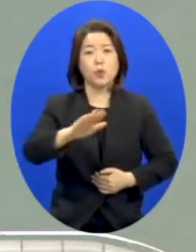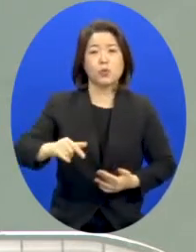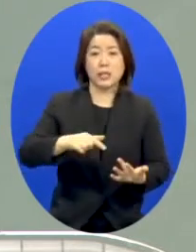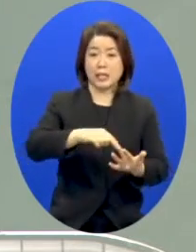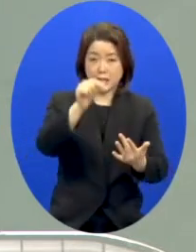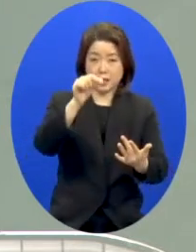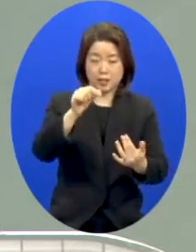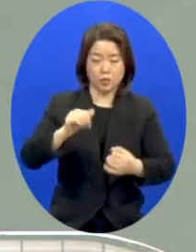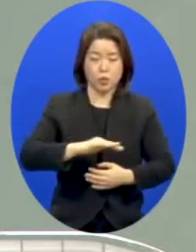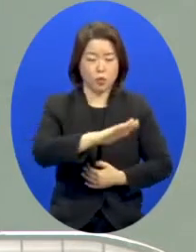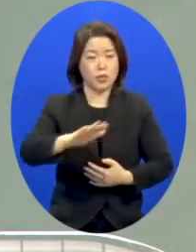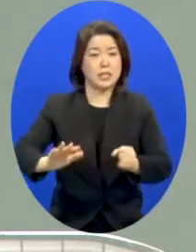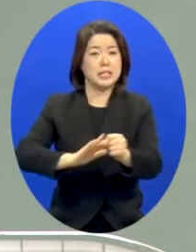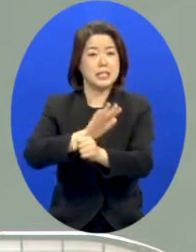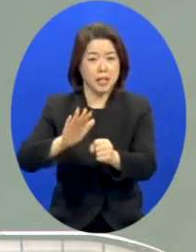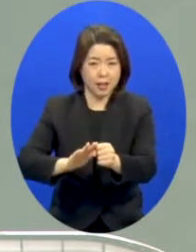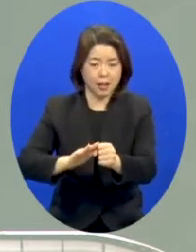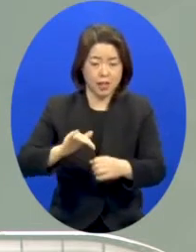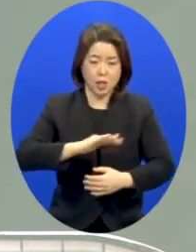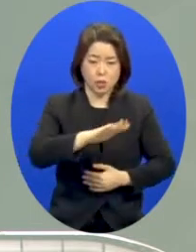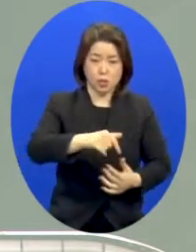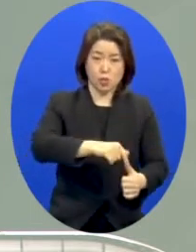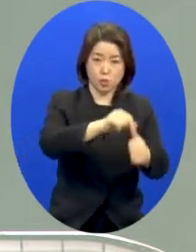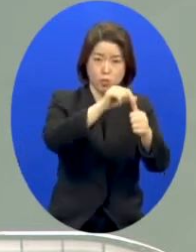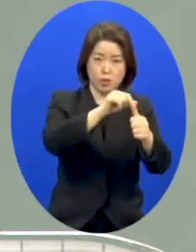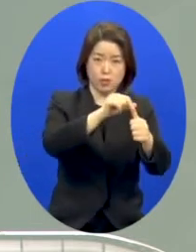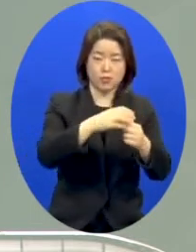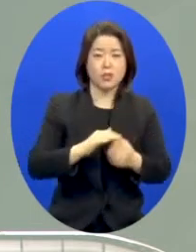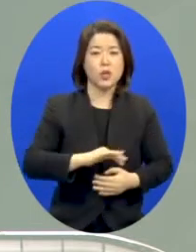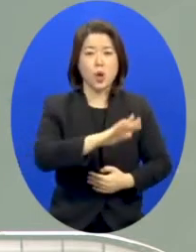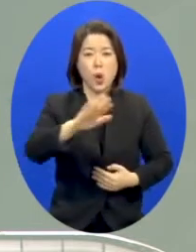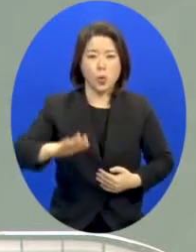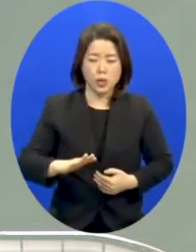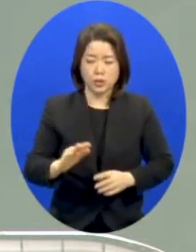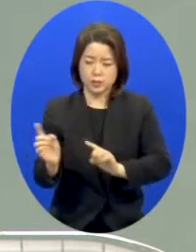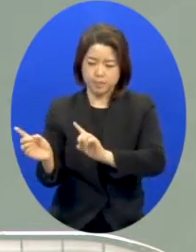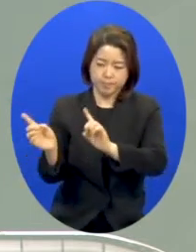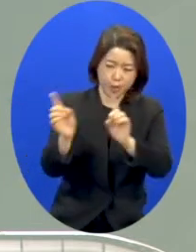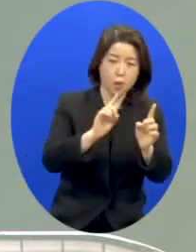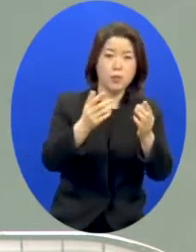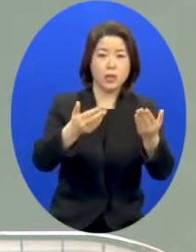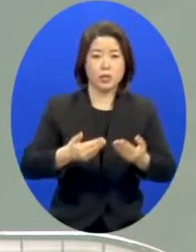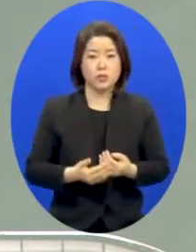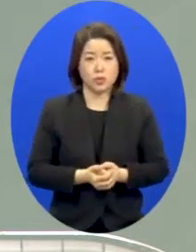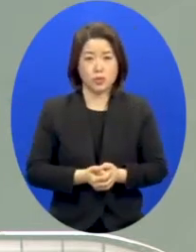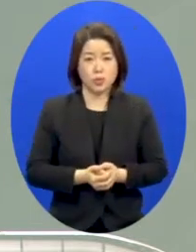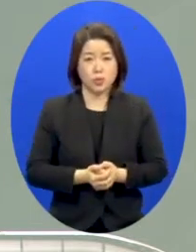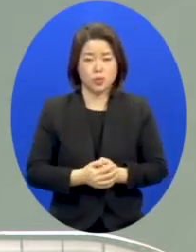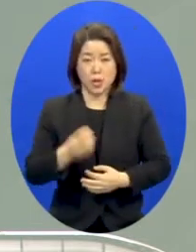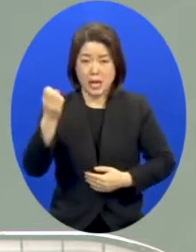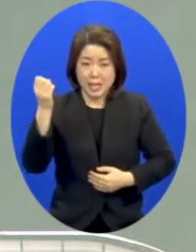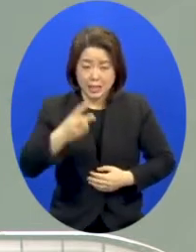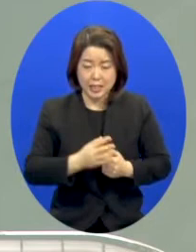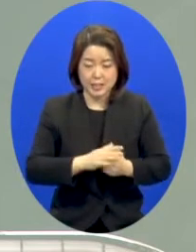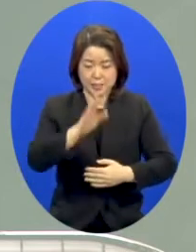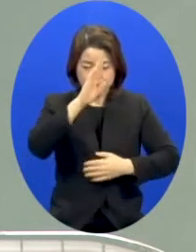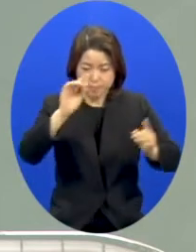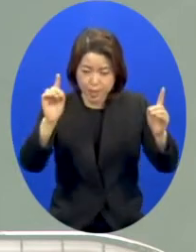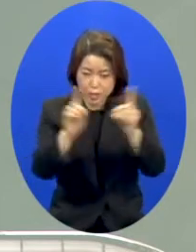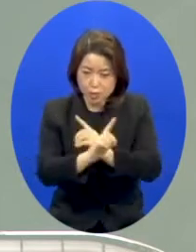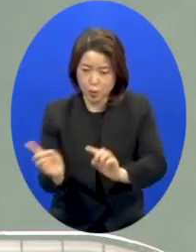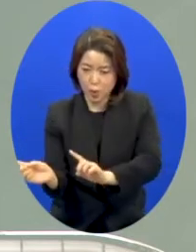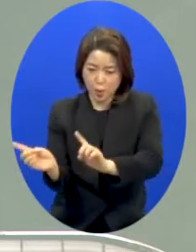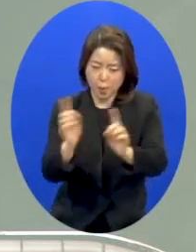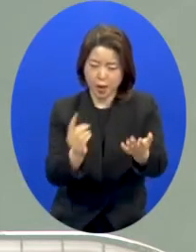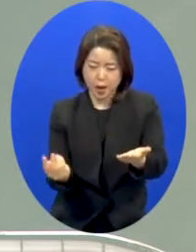그리고 우리를 사랑하시고 우리를 구원하시고 우리를 회복시켜 주시고 회복 다시 치유 하시고 이렇게